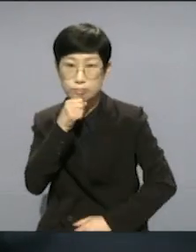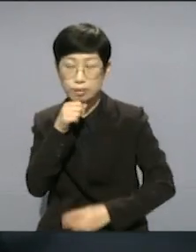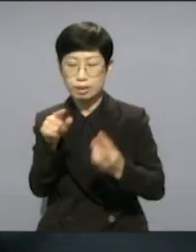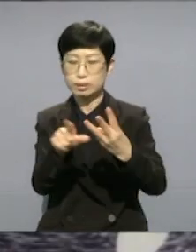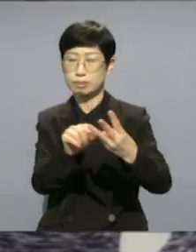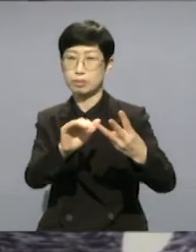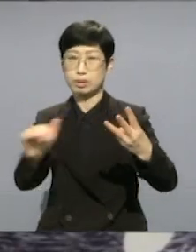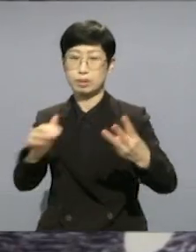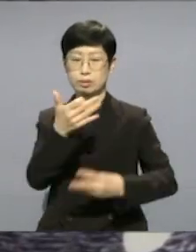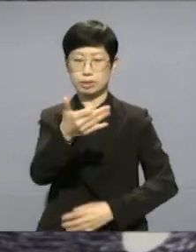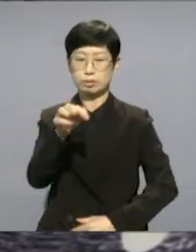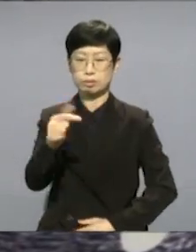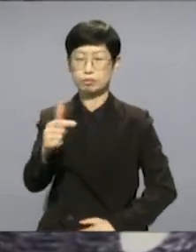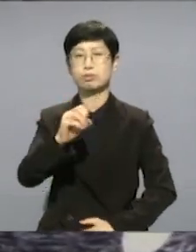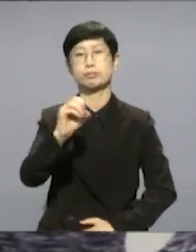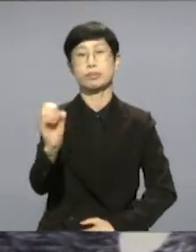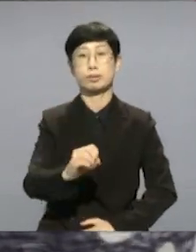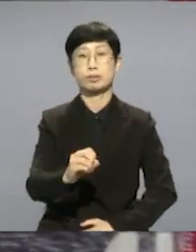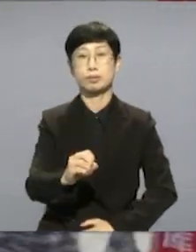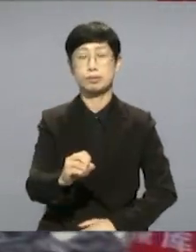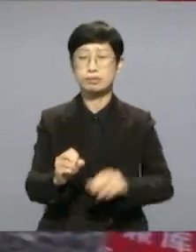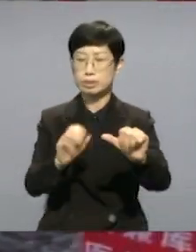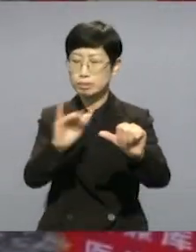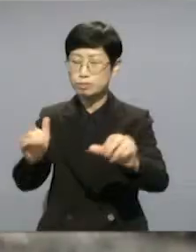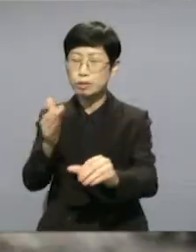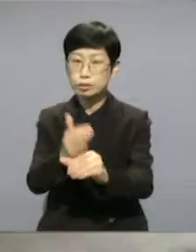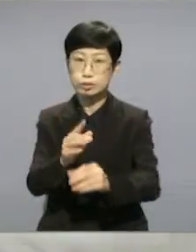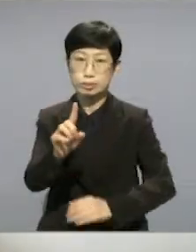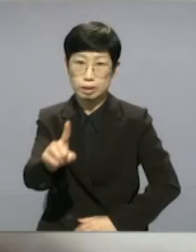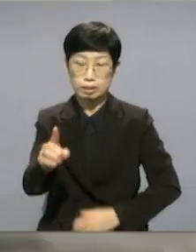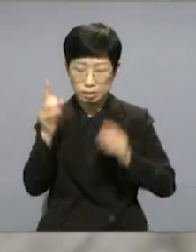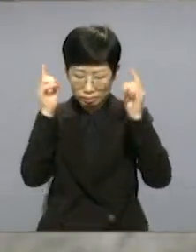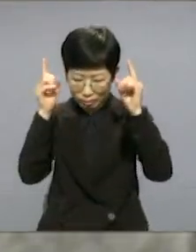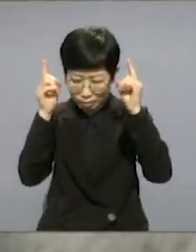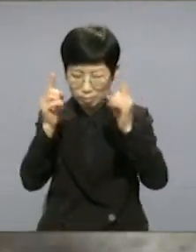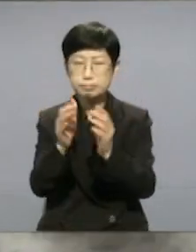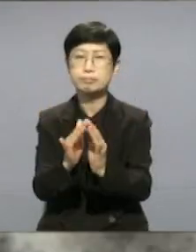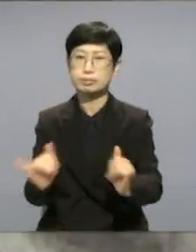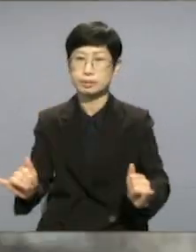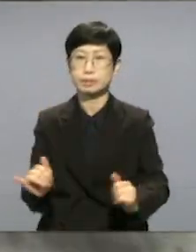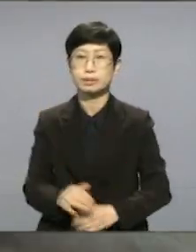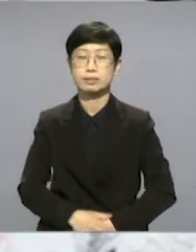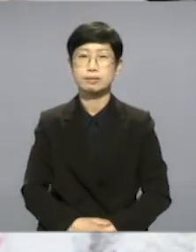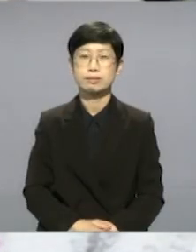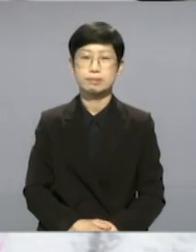기준 19.6%를 기록해 5명 중 1명이 실업자인 것으로 나타났습니다.